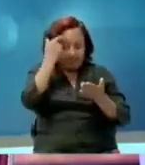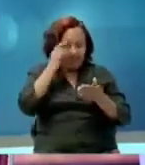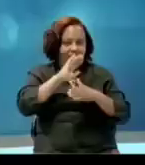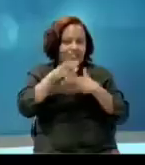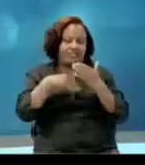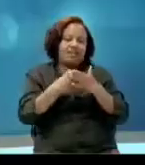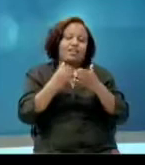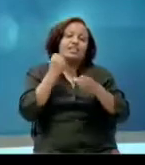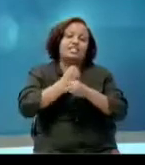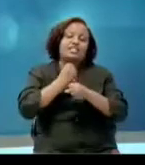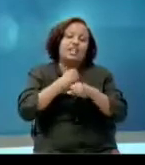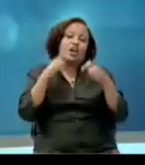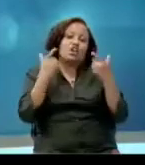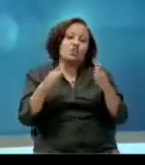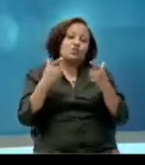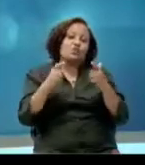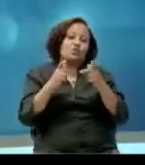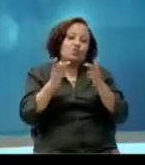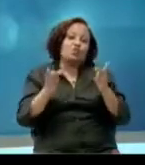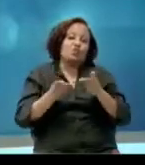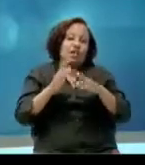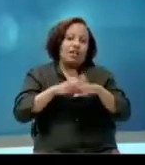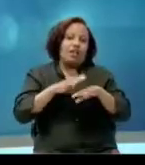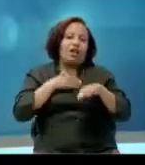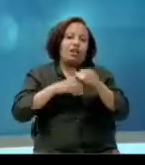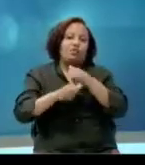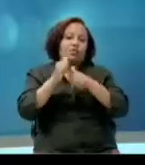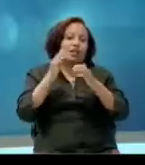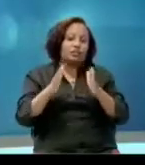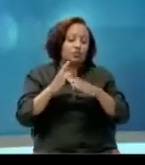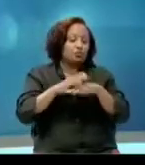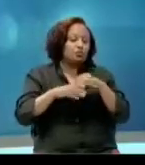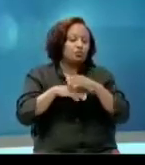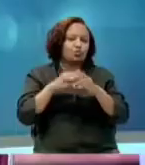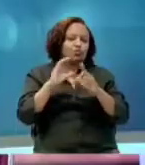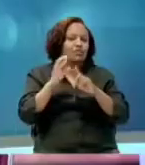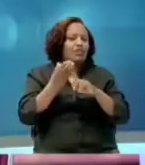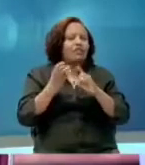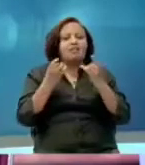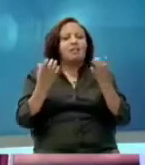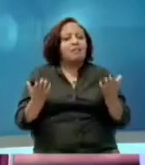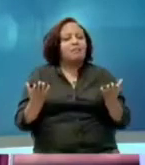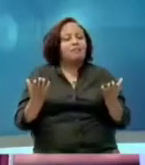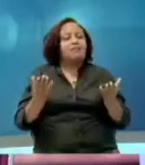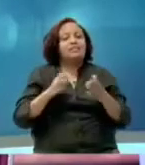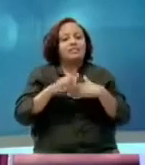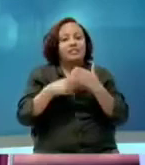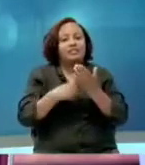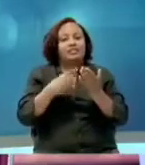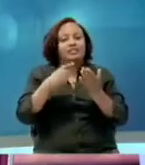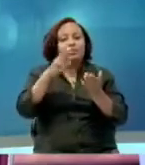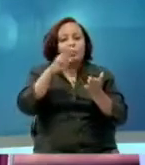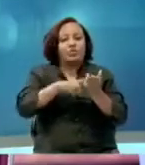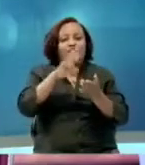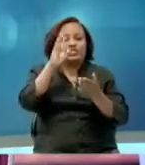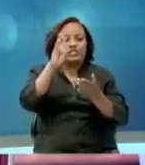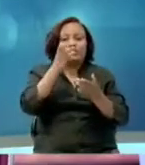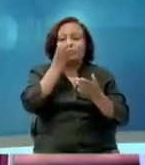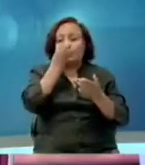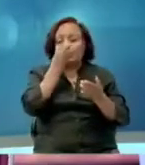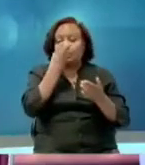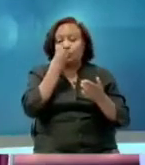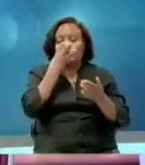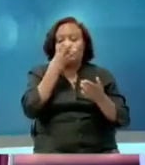ድሉ ቦታ ላይ ለአካል ጉዳተኞች ምቹ ሁኔታ እንደሌለም እናምን ከዳታ አንጻር እንግዲህ ኢትዮጵያ በ2006